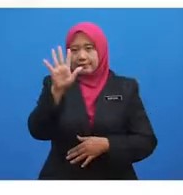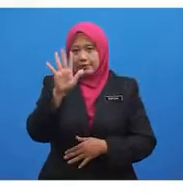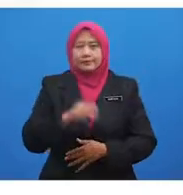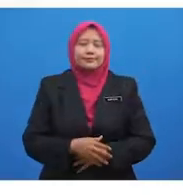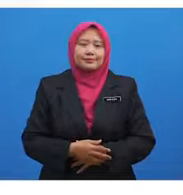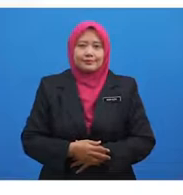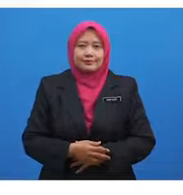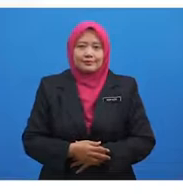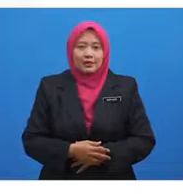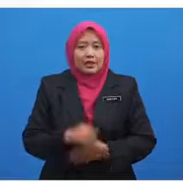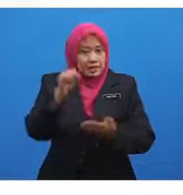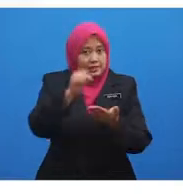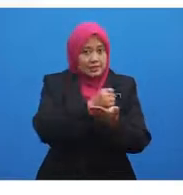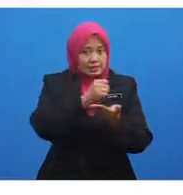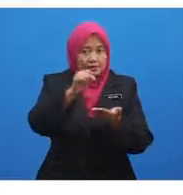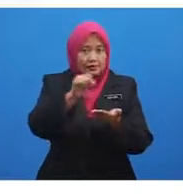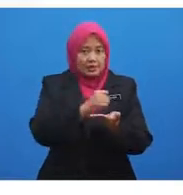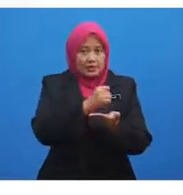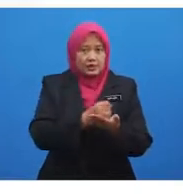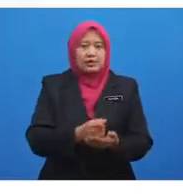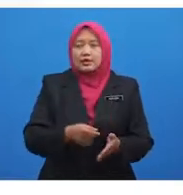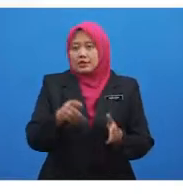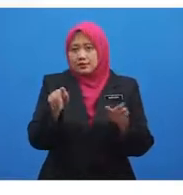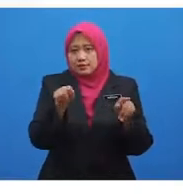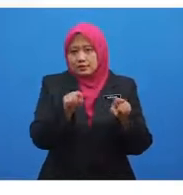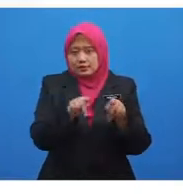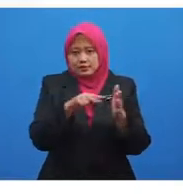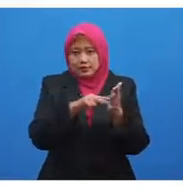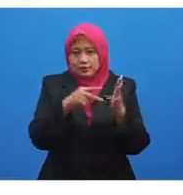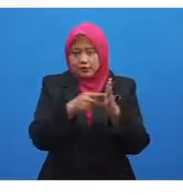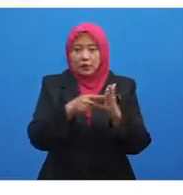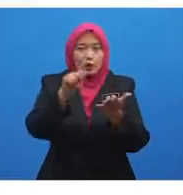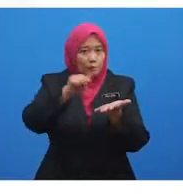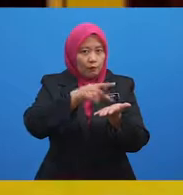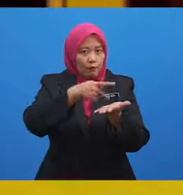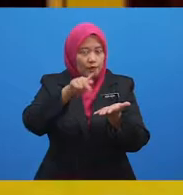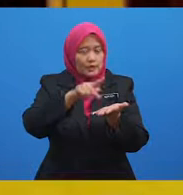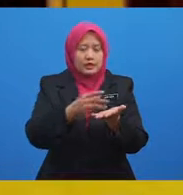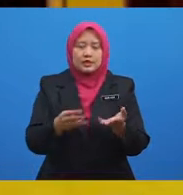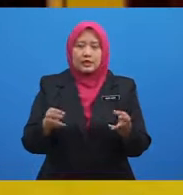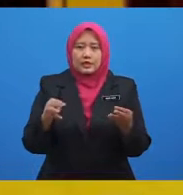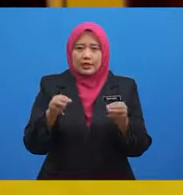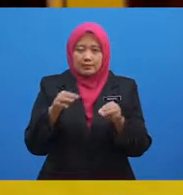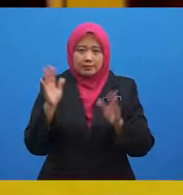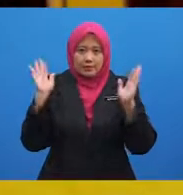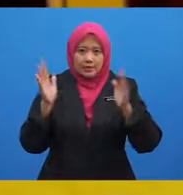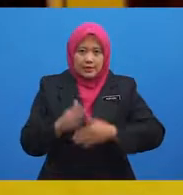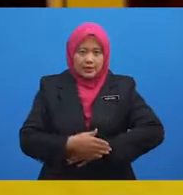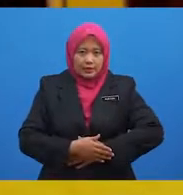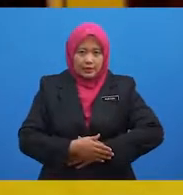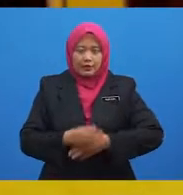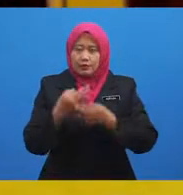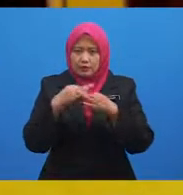Murid-murid, seloka merujuk kepada puisi Melayu bebas yang tidak mempunyai bentuk tertentu dari